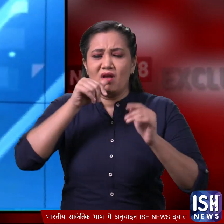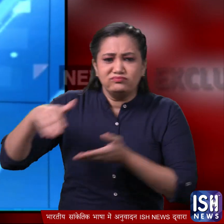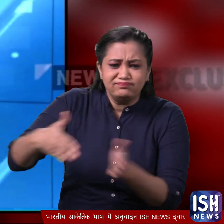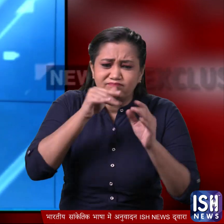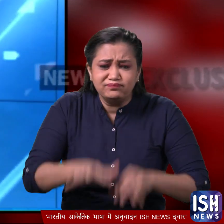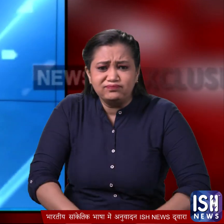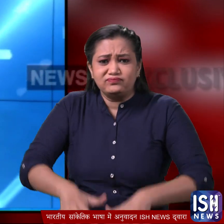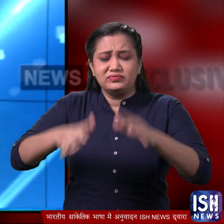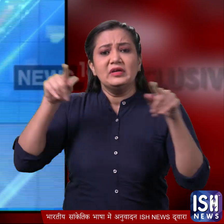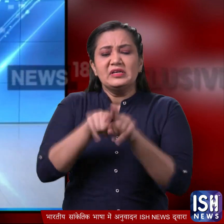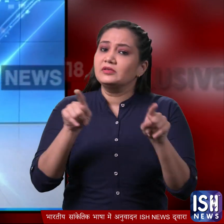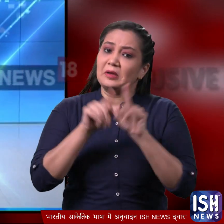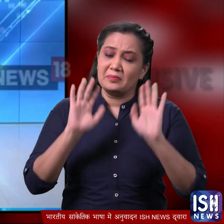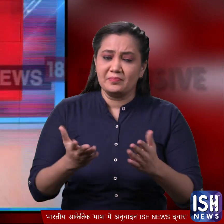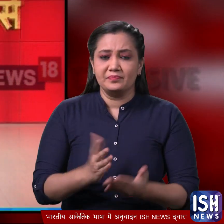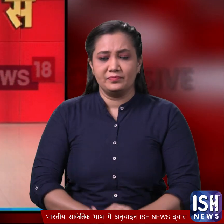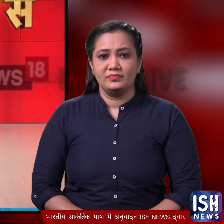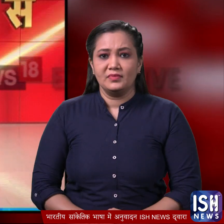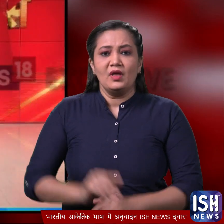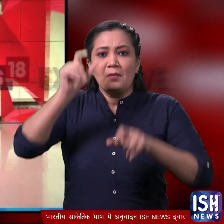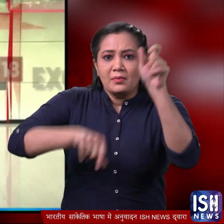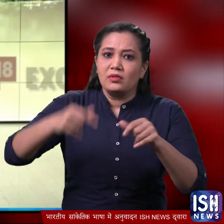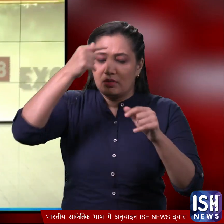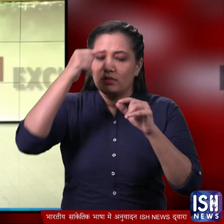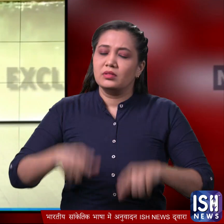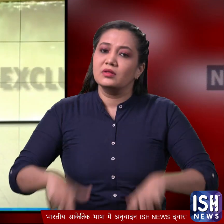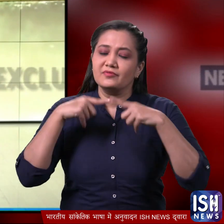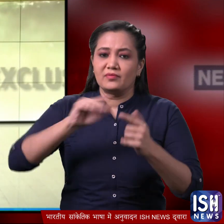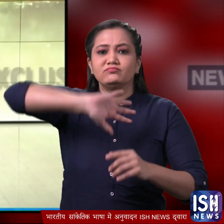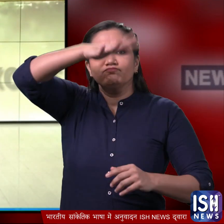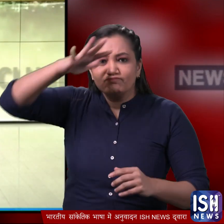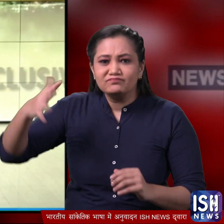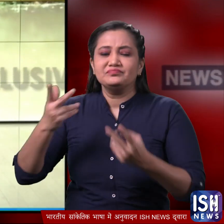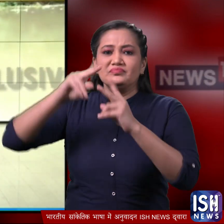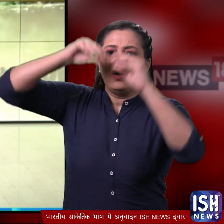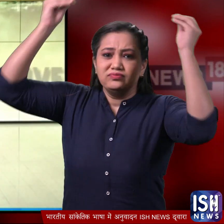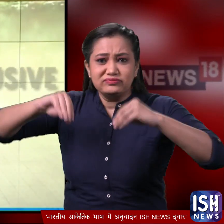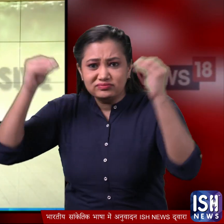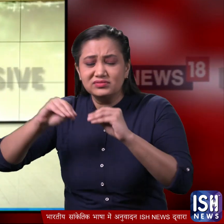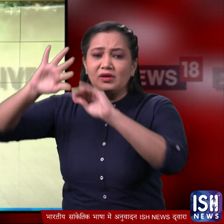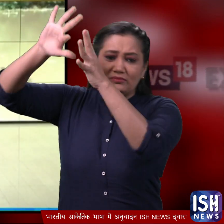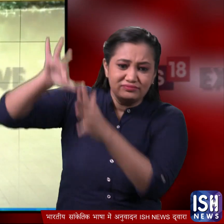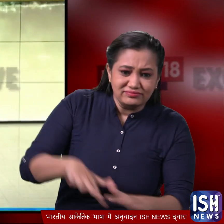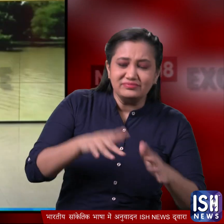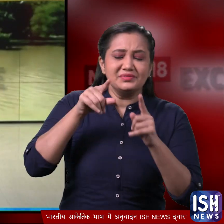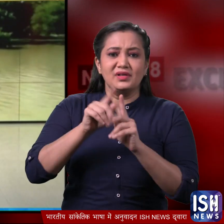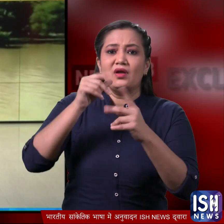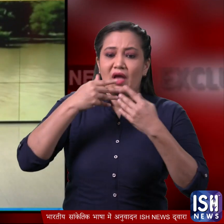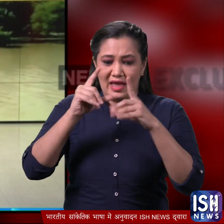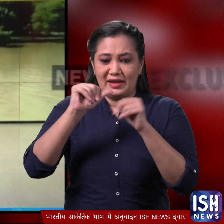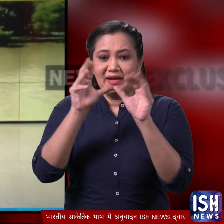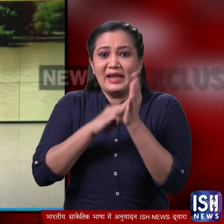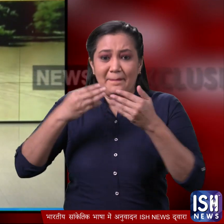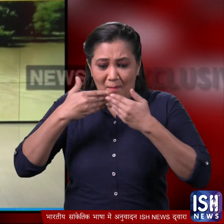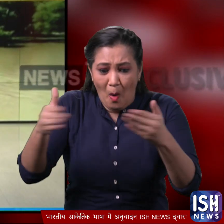में नदियों के उफान पर आने से बाढ़ जैसे हालात बन गए, जिससे लोगों की परेशानी बढ़ गई। पहाड़ी इलाकों में हुई भारी बारिश और उसके बाद बांधों से